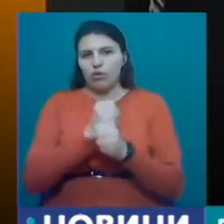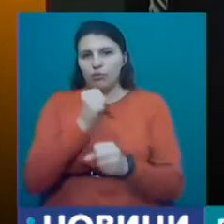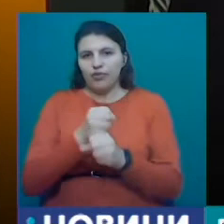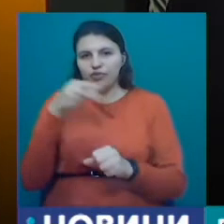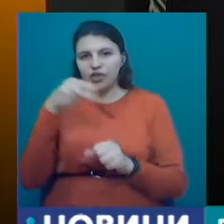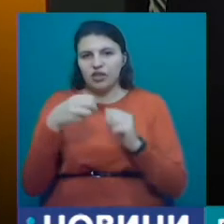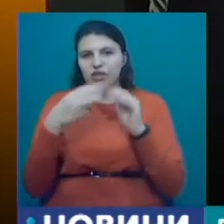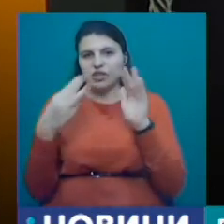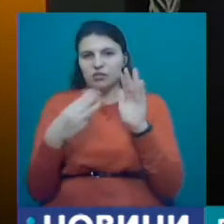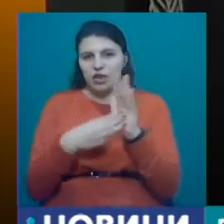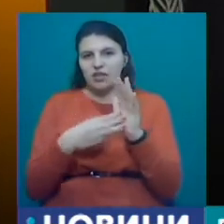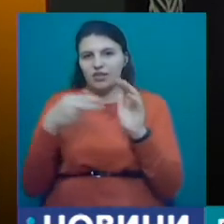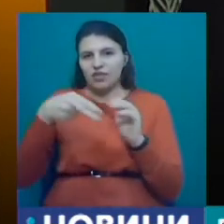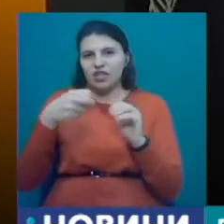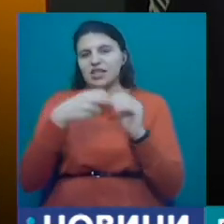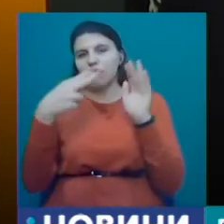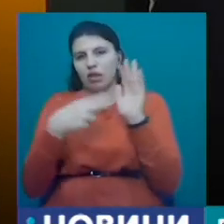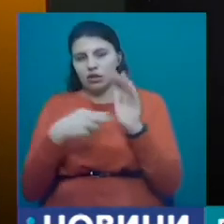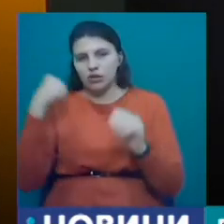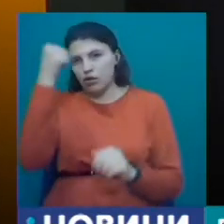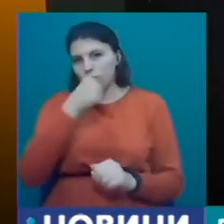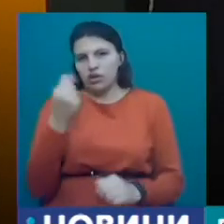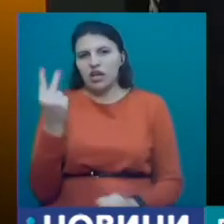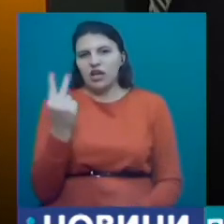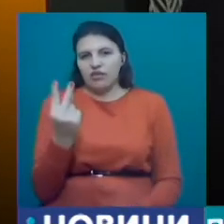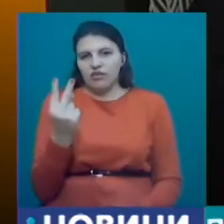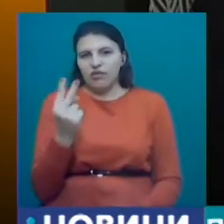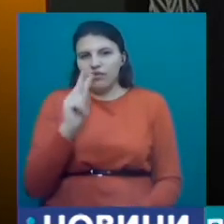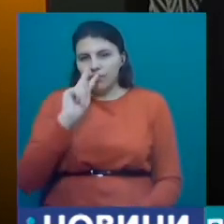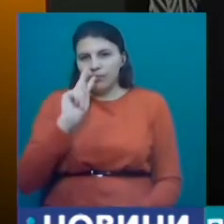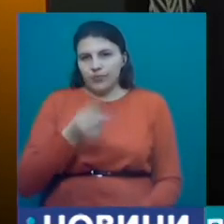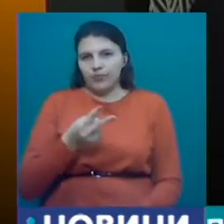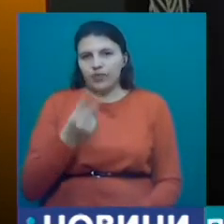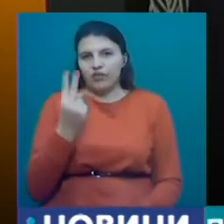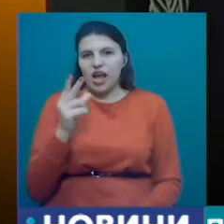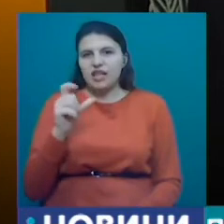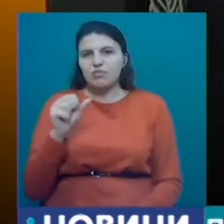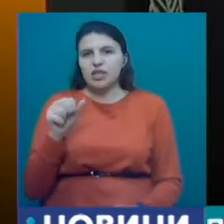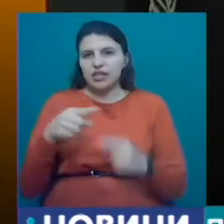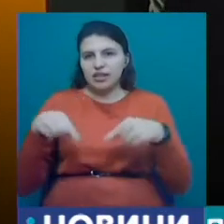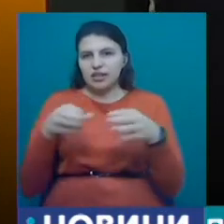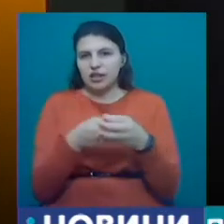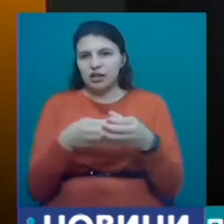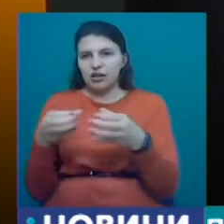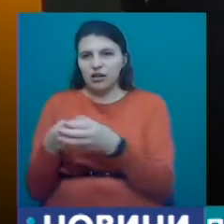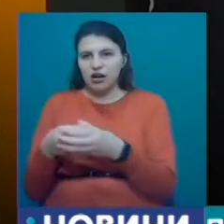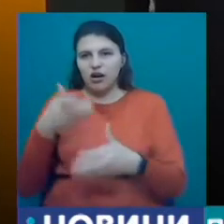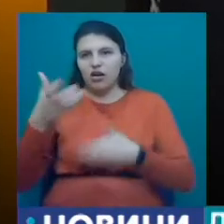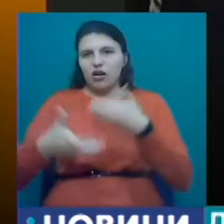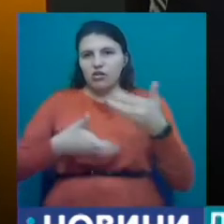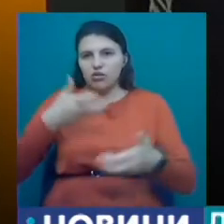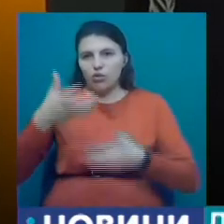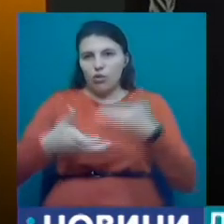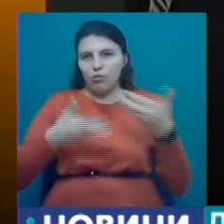2017-2018 году две экспедиции, то есть в течение 2 лет, проводила раскопки, охранные, обращая внимание, раскопки, на